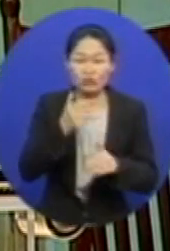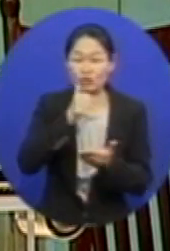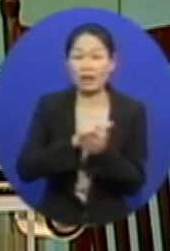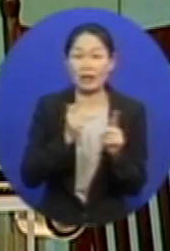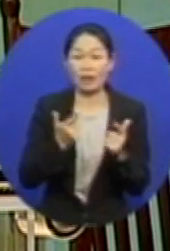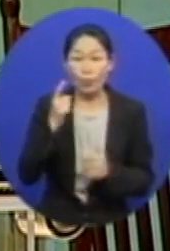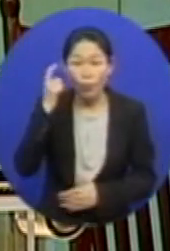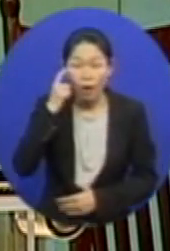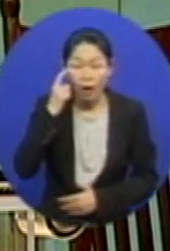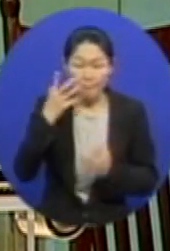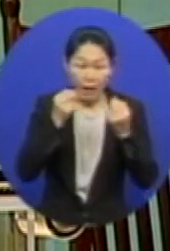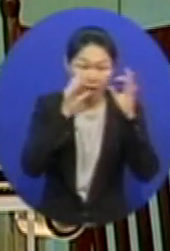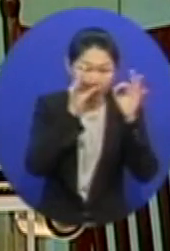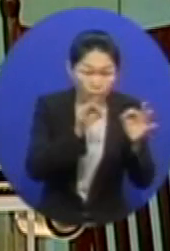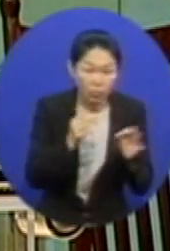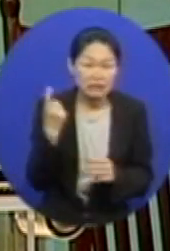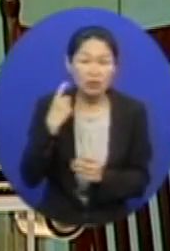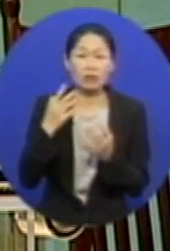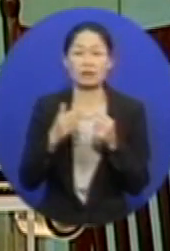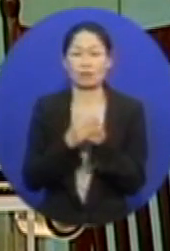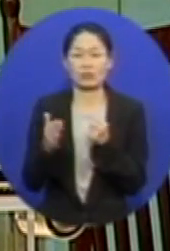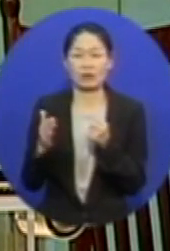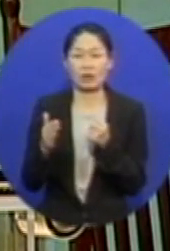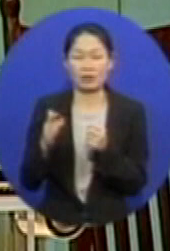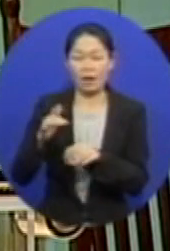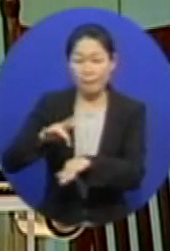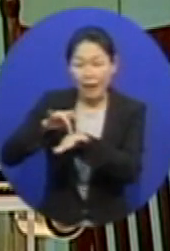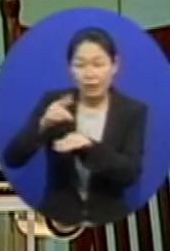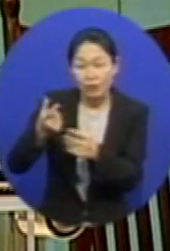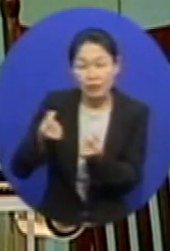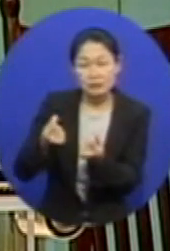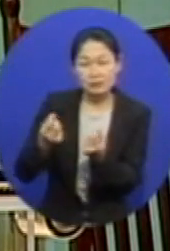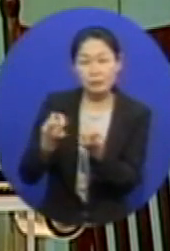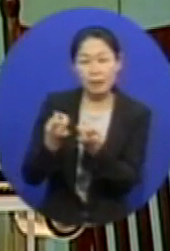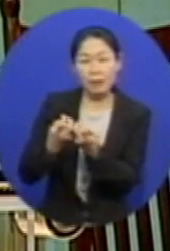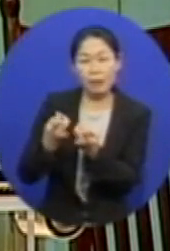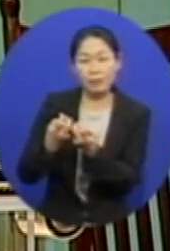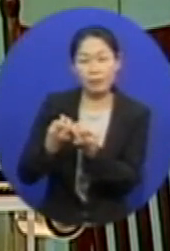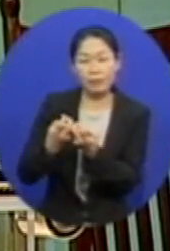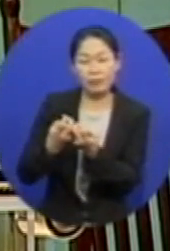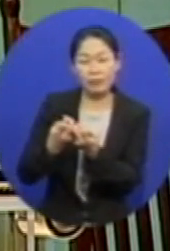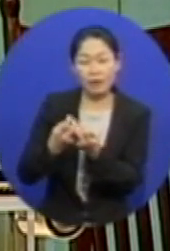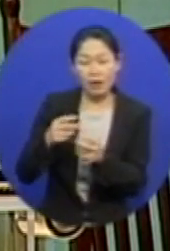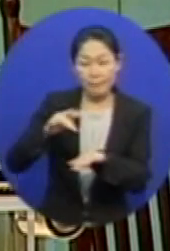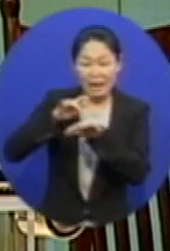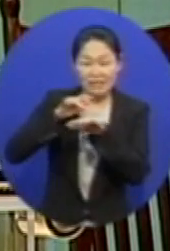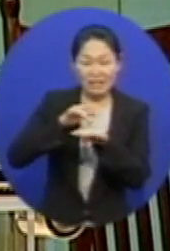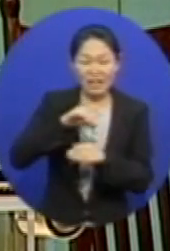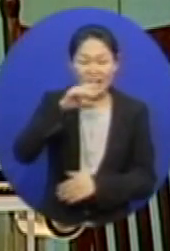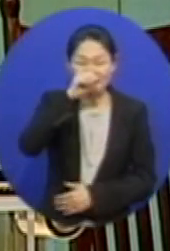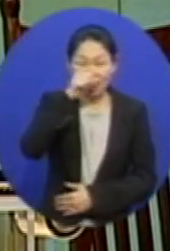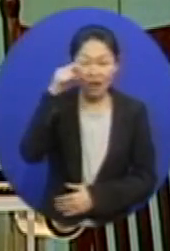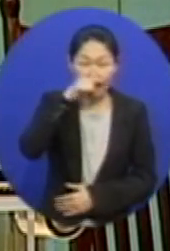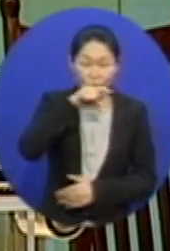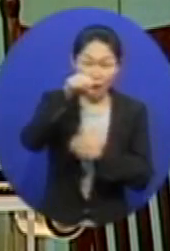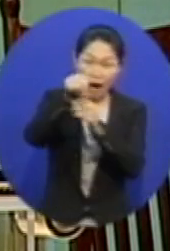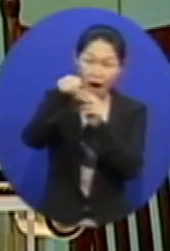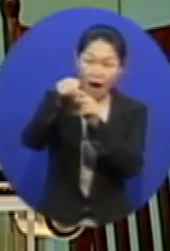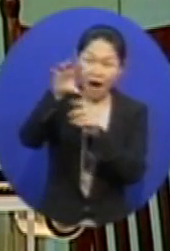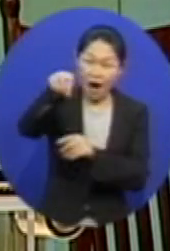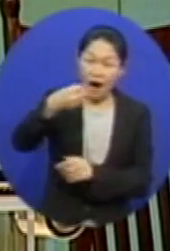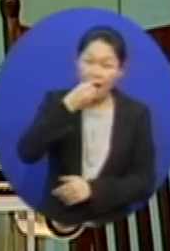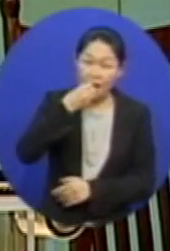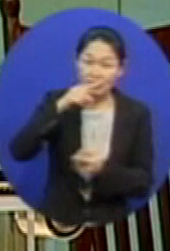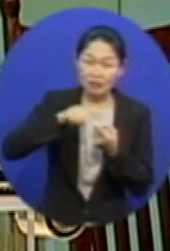때문이에요 마귀가 그런 방법을 쓰는 거예요 마귀가 선악과 따 먹게 할 때도 바로 따 먹으라고 하지